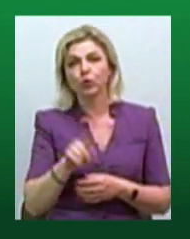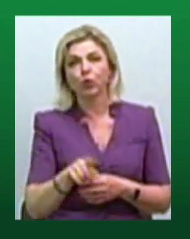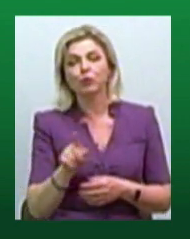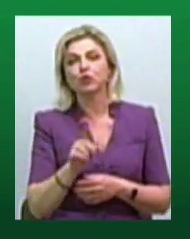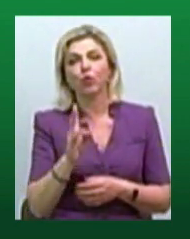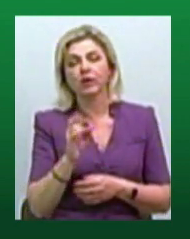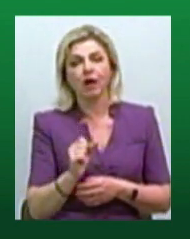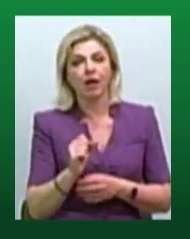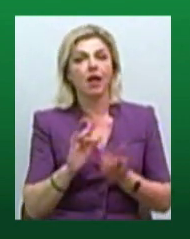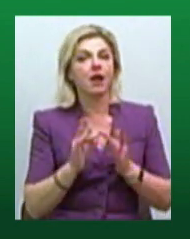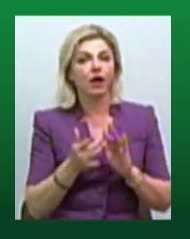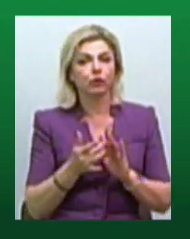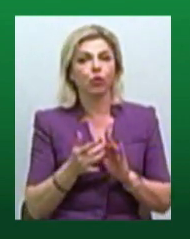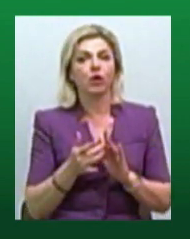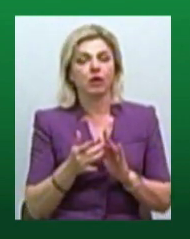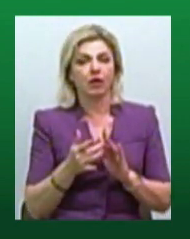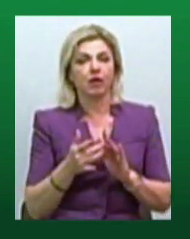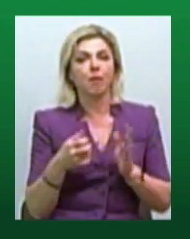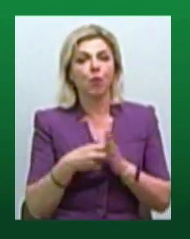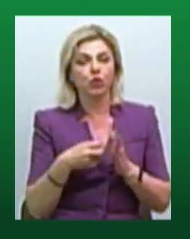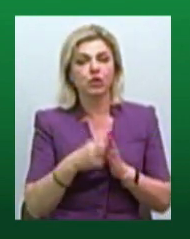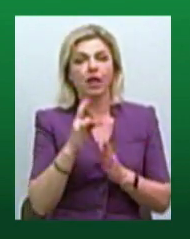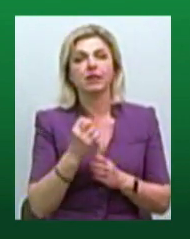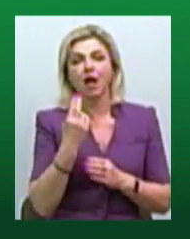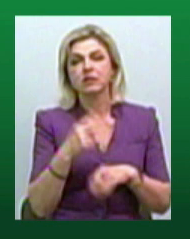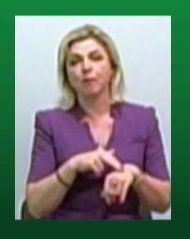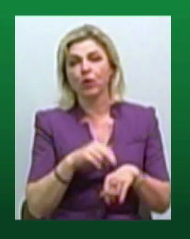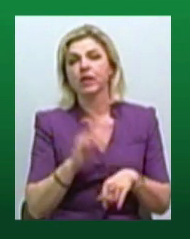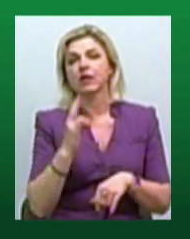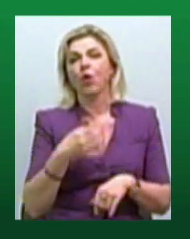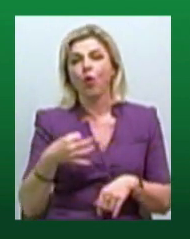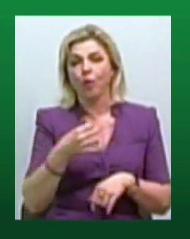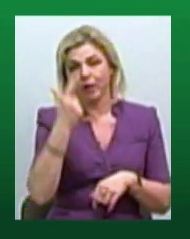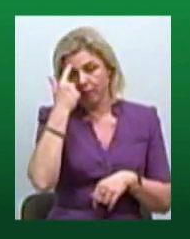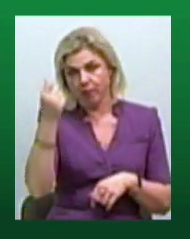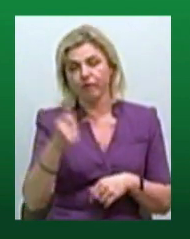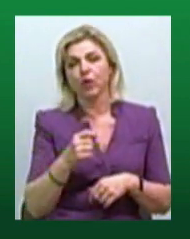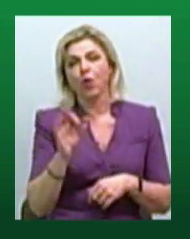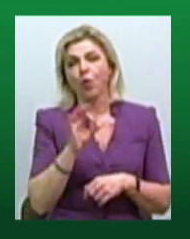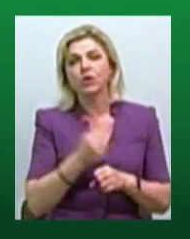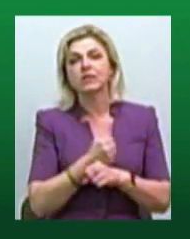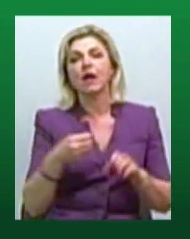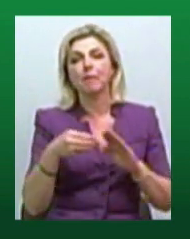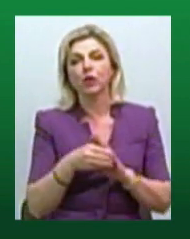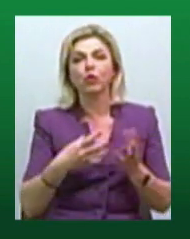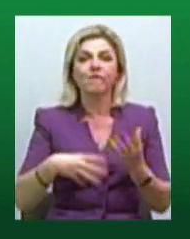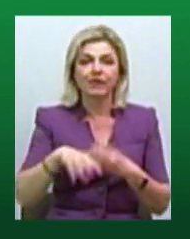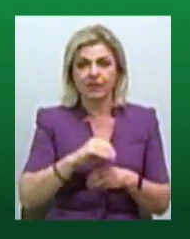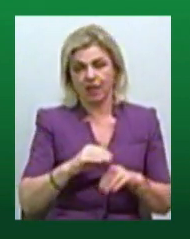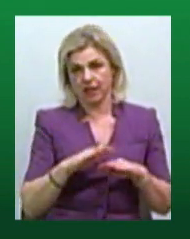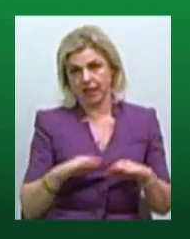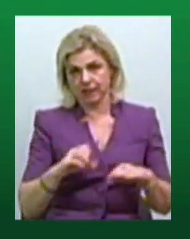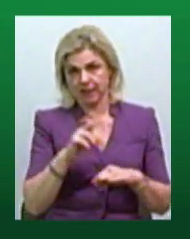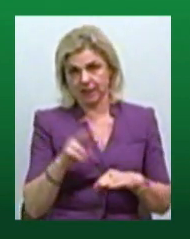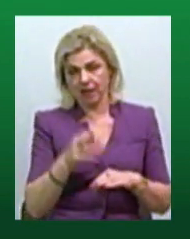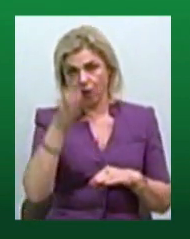на електронну лінію Національної поліції Миколаївської області надійшло повідомлення про замінування всіх дошкільних закладів